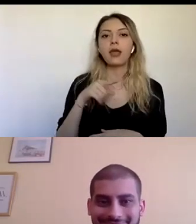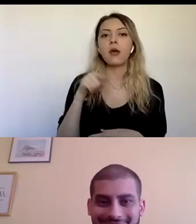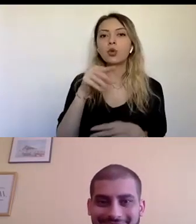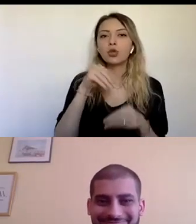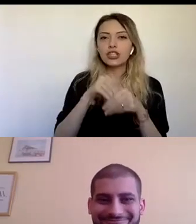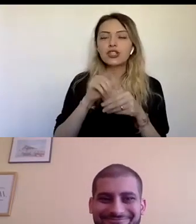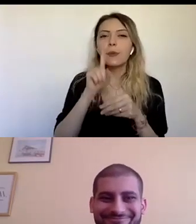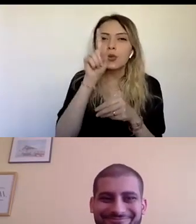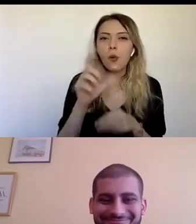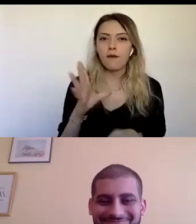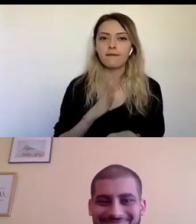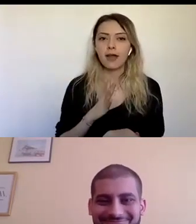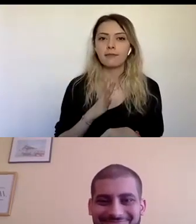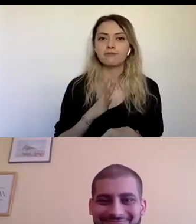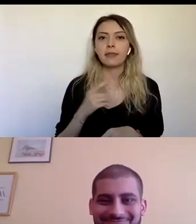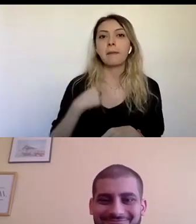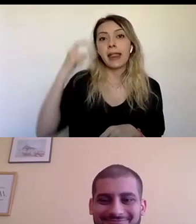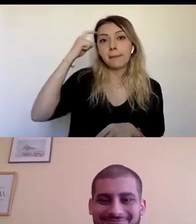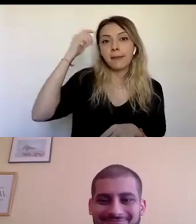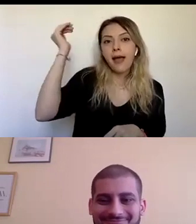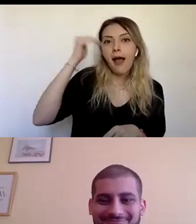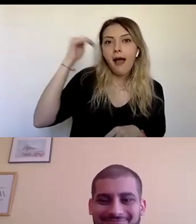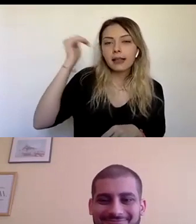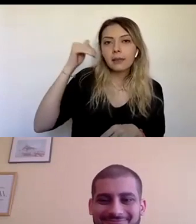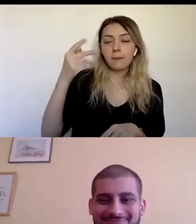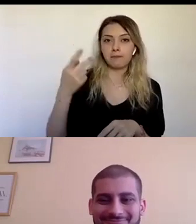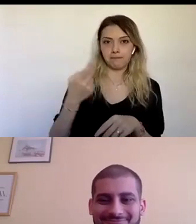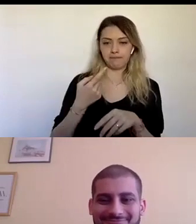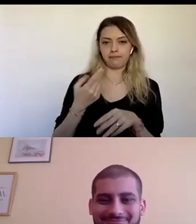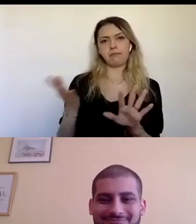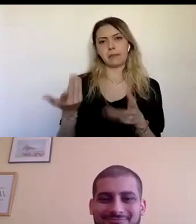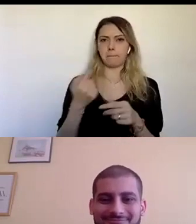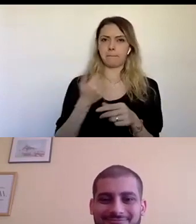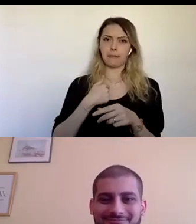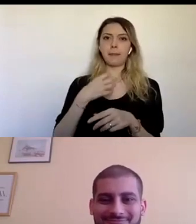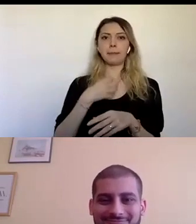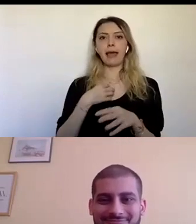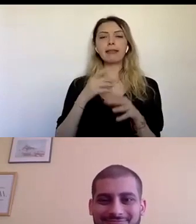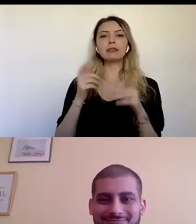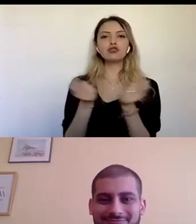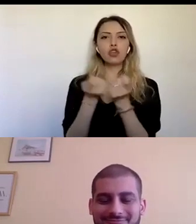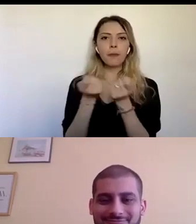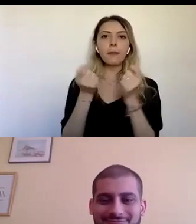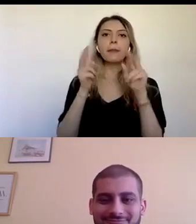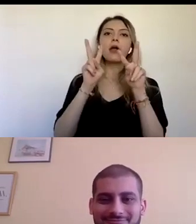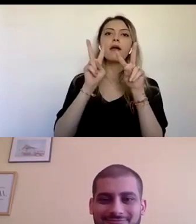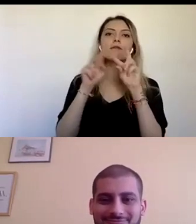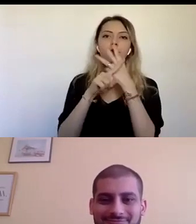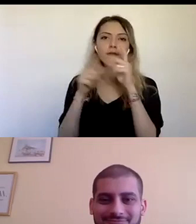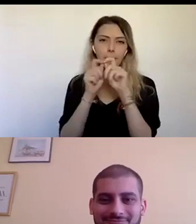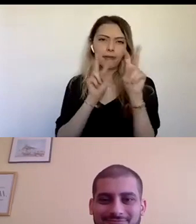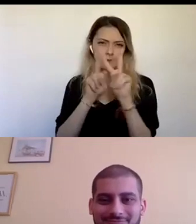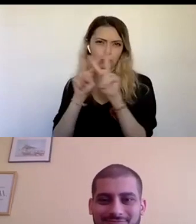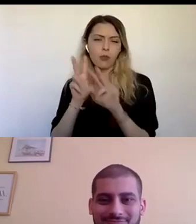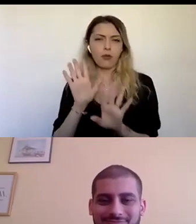soruya yol açtı. Web sitemizin arşivinin görüntülenmemesini sağlayabiliyor muyuz? Diyelim belli bir geçmiş halinin gözükmesini